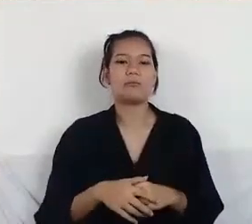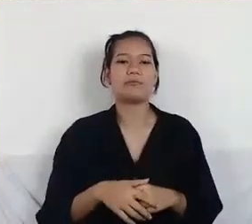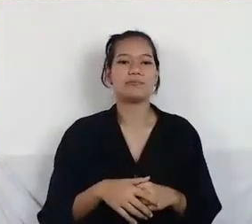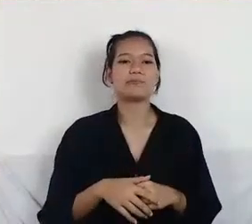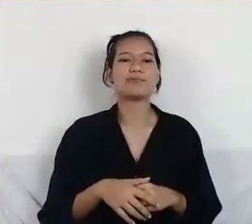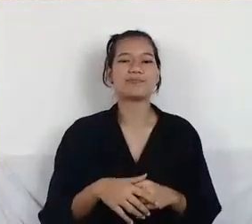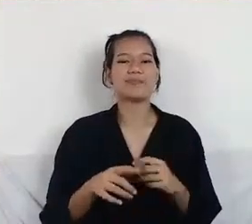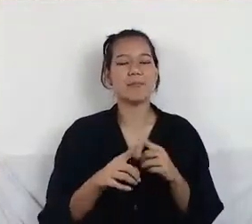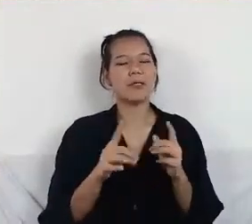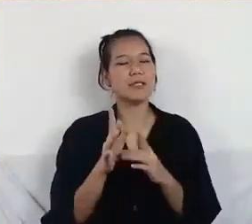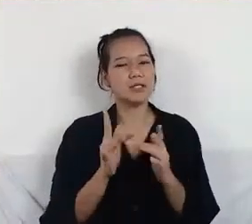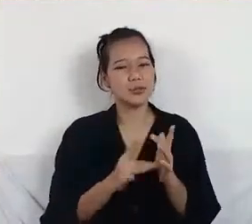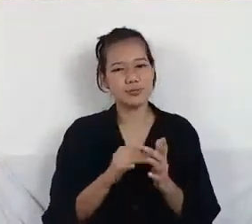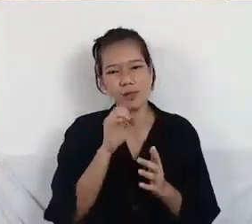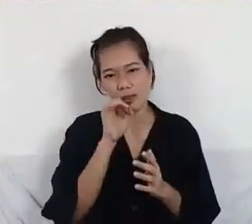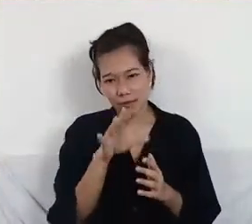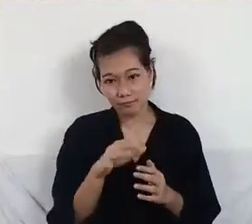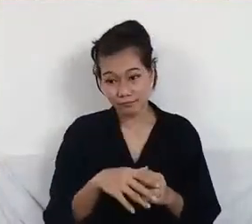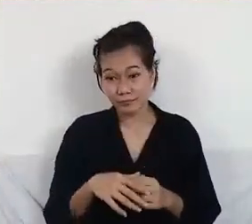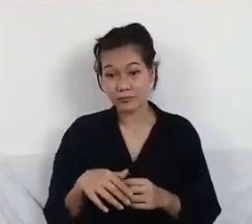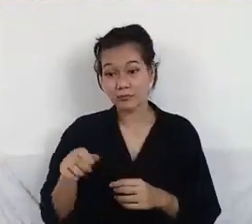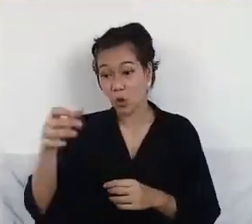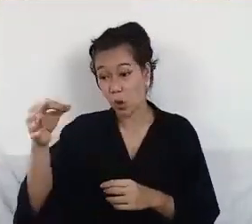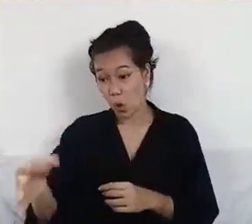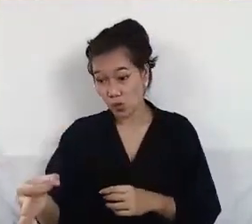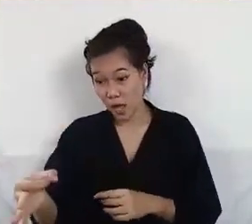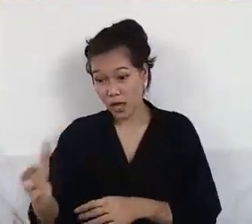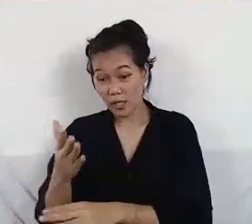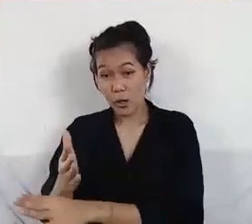Tapi Yesus katakan, kalau kamu ditolak di satu kota,